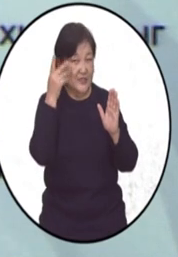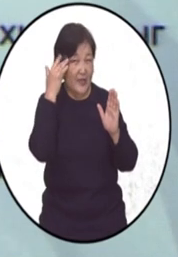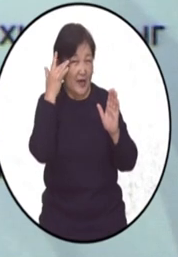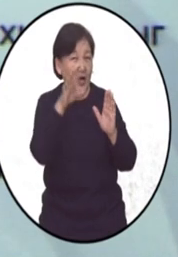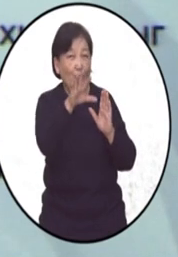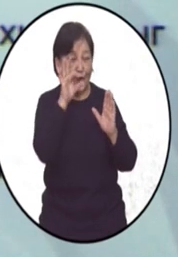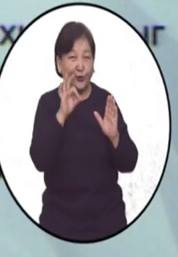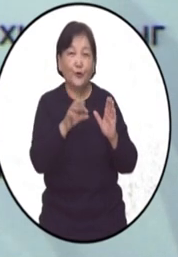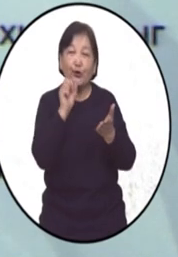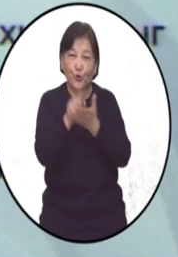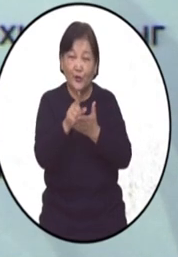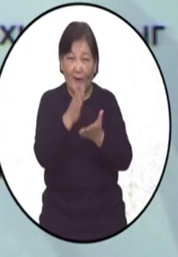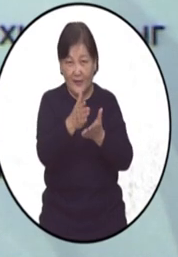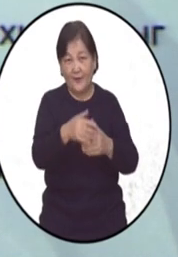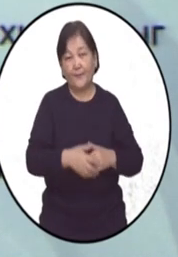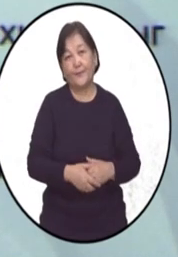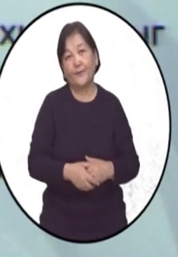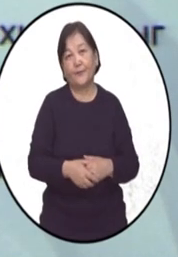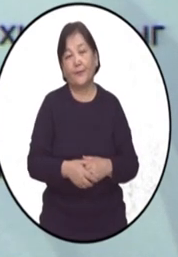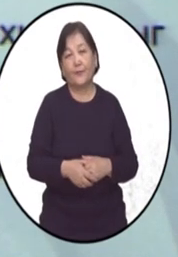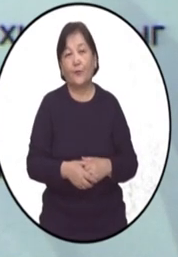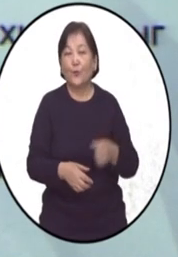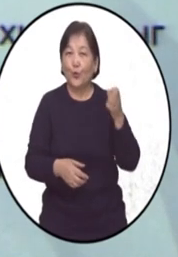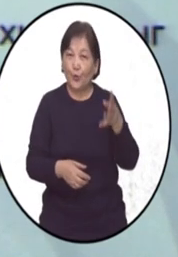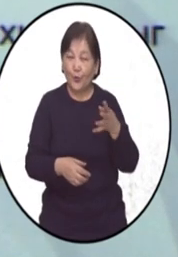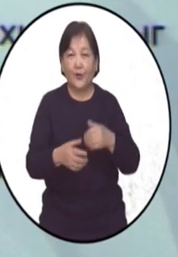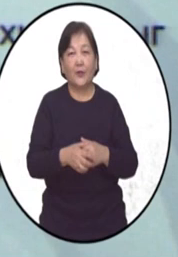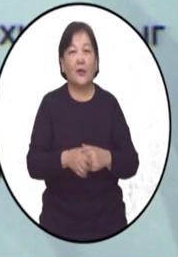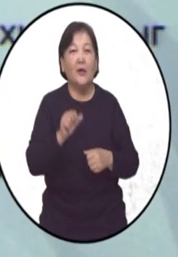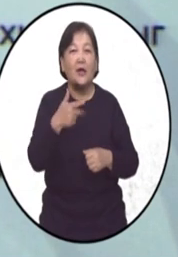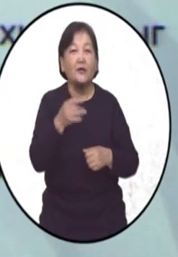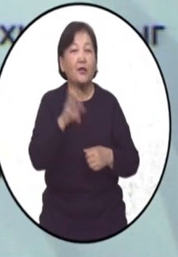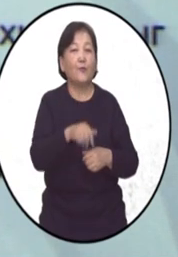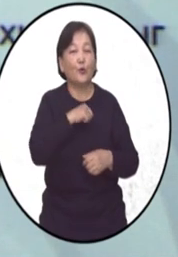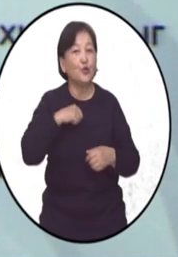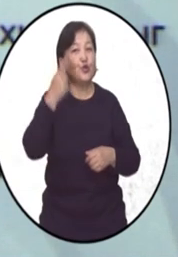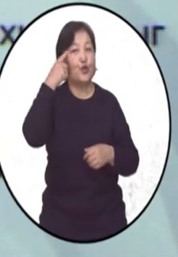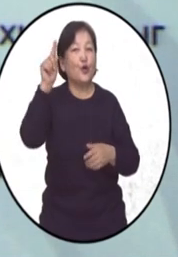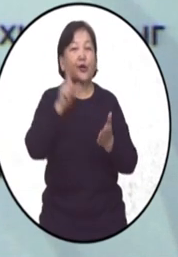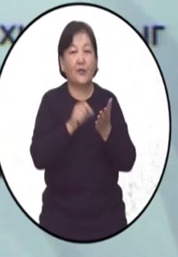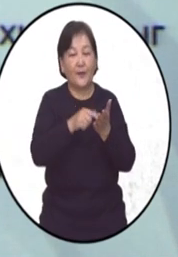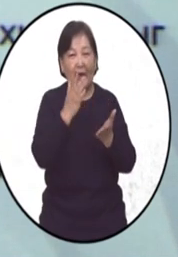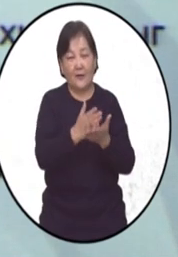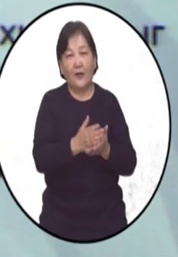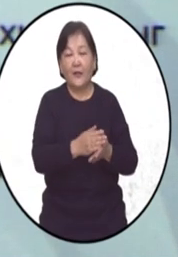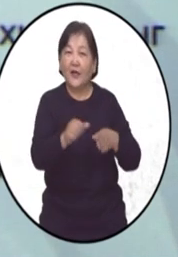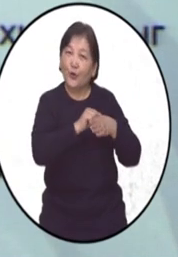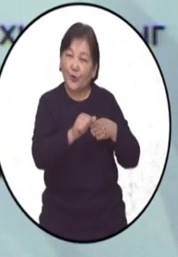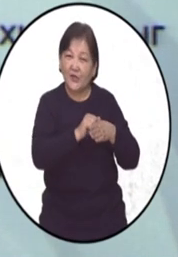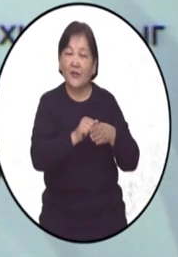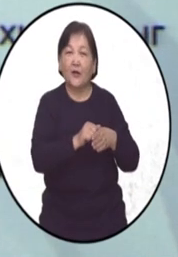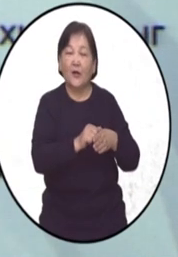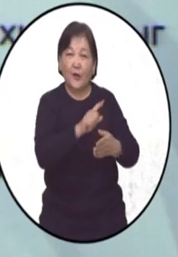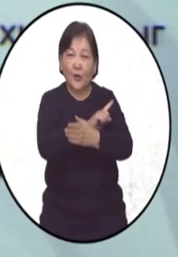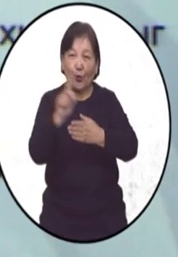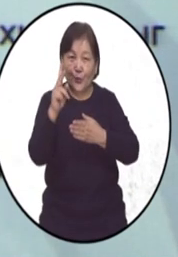нь бол хамгийн чухал хэсэг байна. За дөрөвдүгт нь бол алгоритмаа зохиох хэрэгтэй. За тэгээд туршаад үр дүнгээ